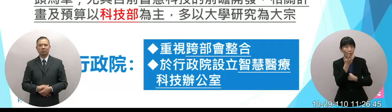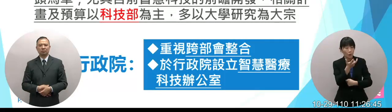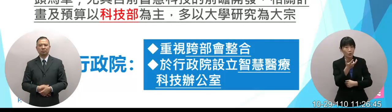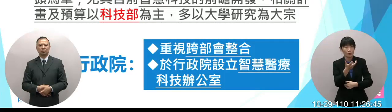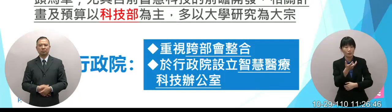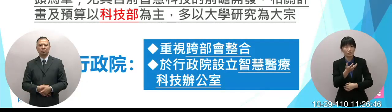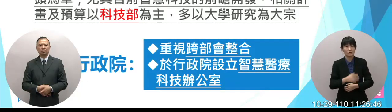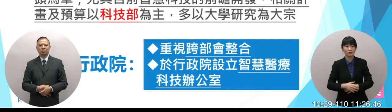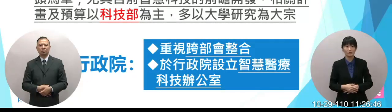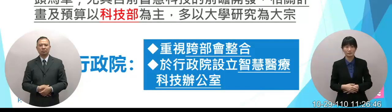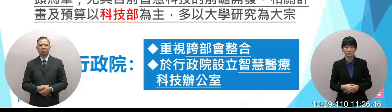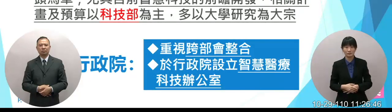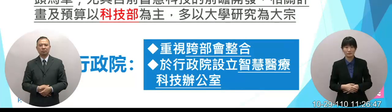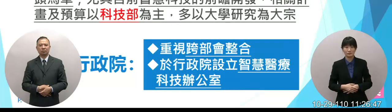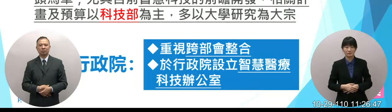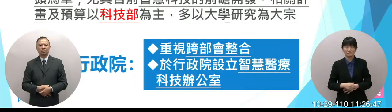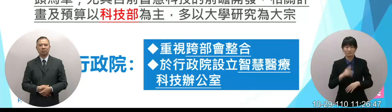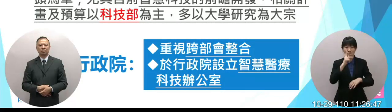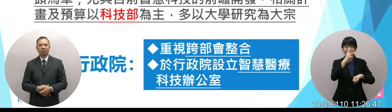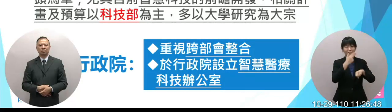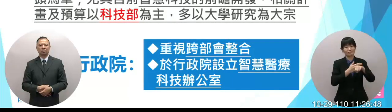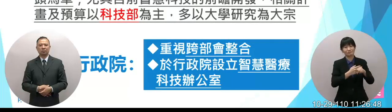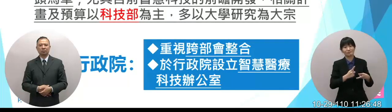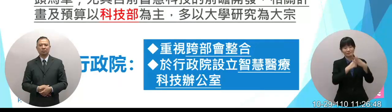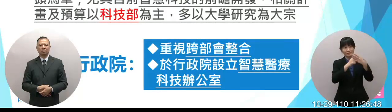计划研究以科技为主。